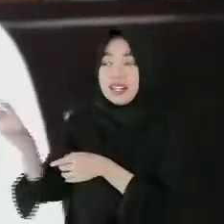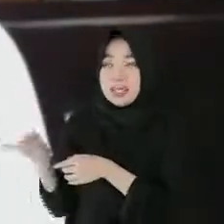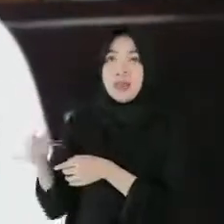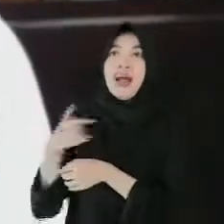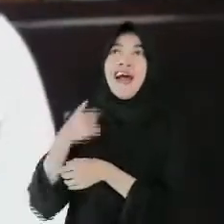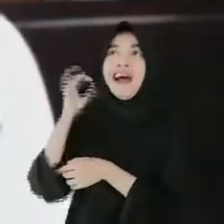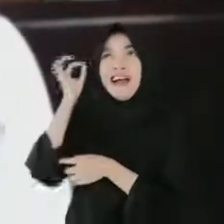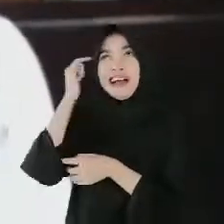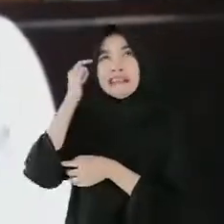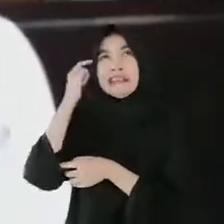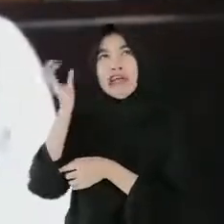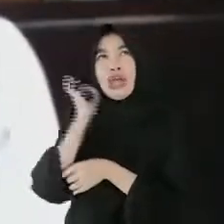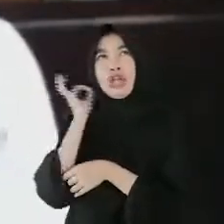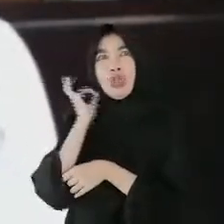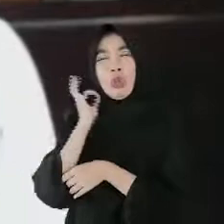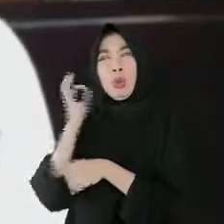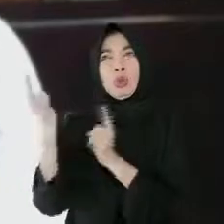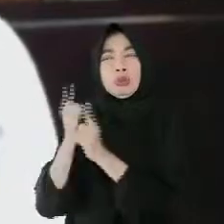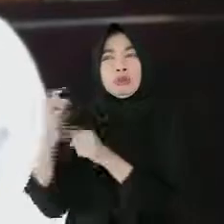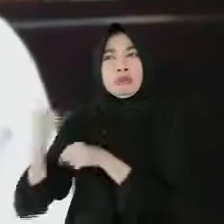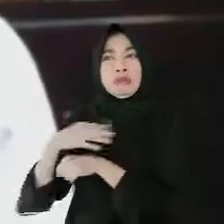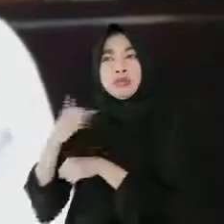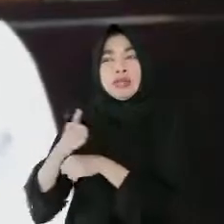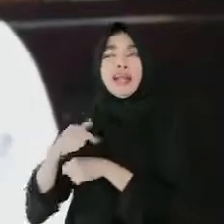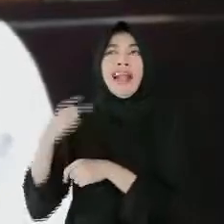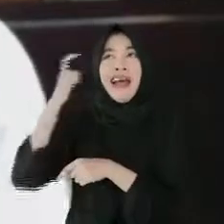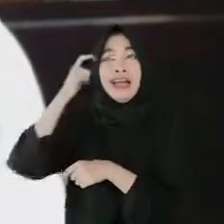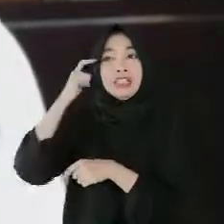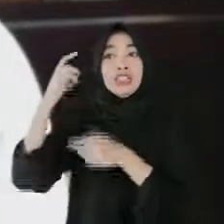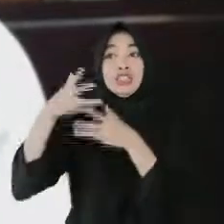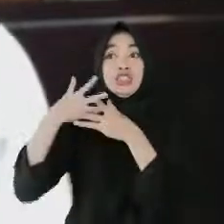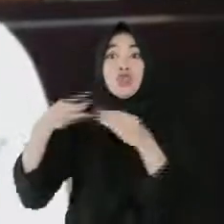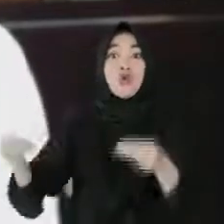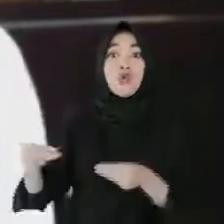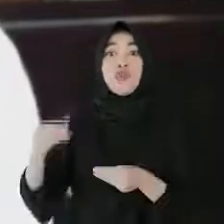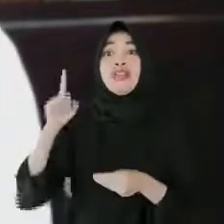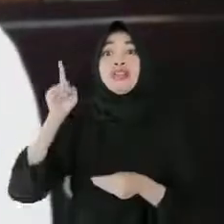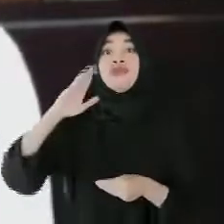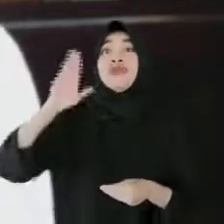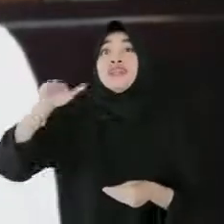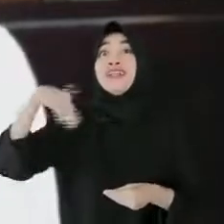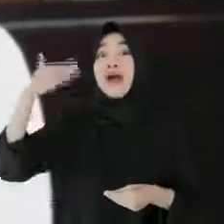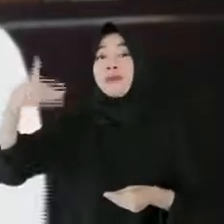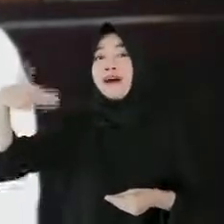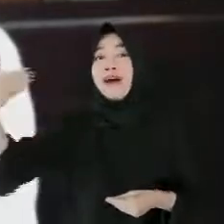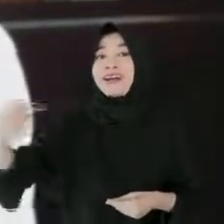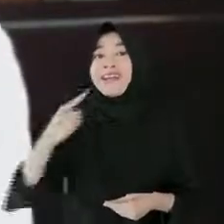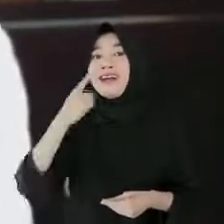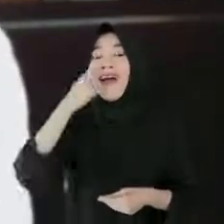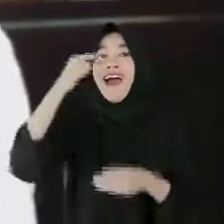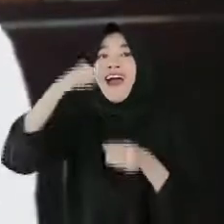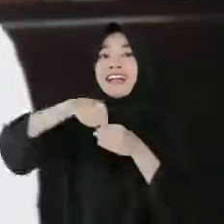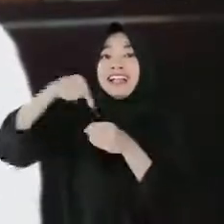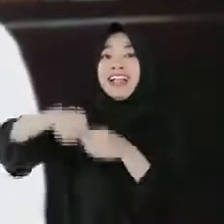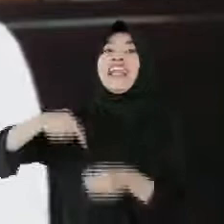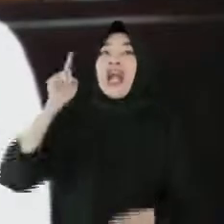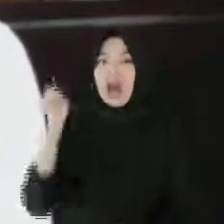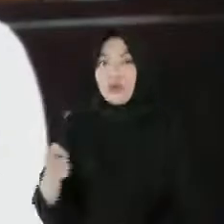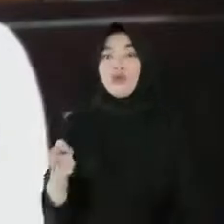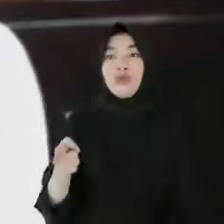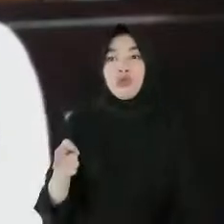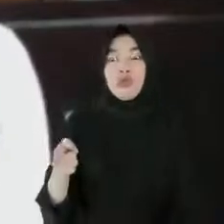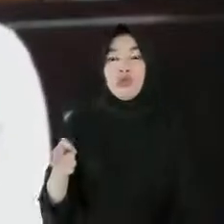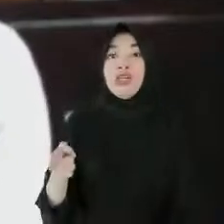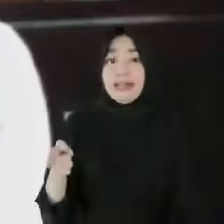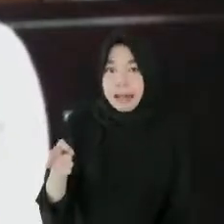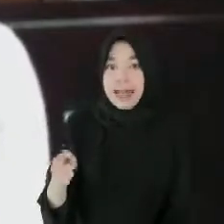Nah Tapi harus ada solusinya solusinya adalah tiap hari mereka harus dilakukan antigen dan dan